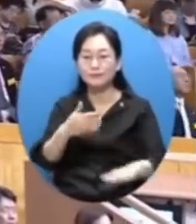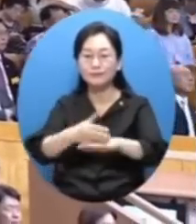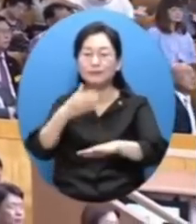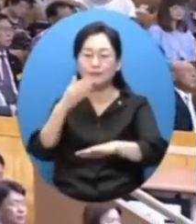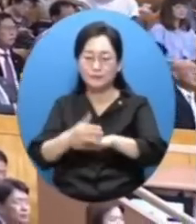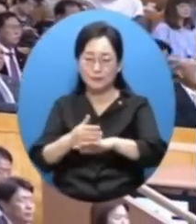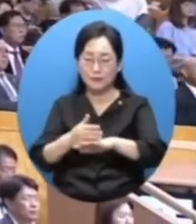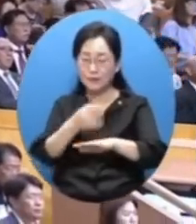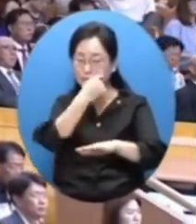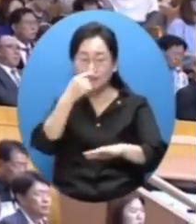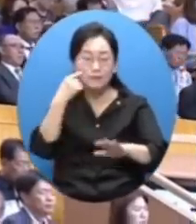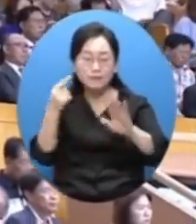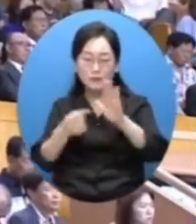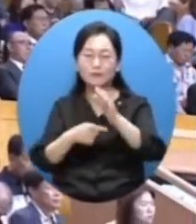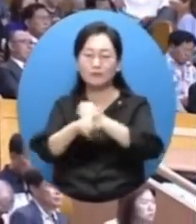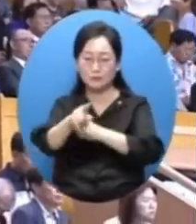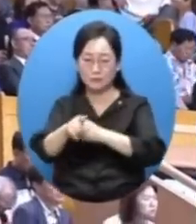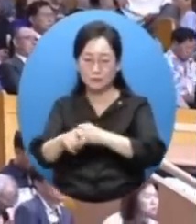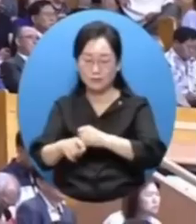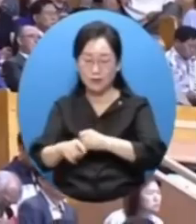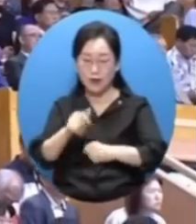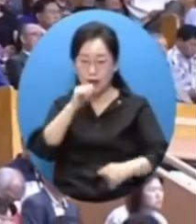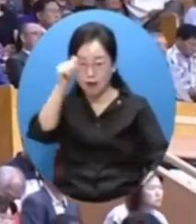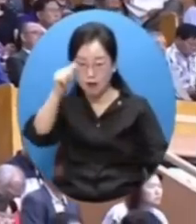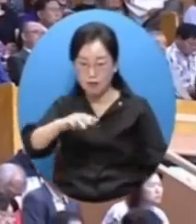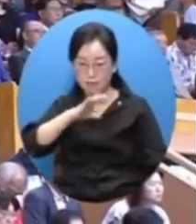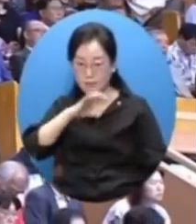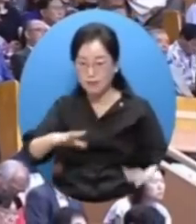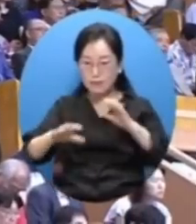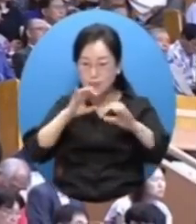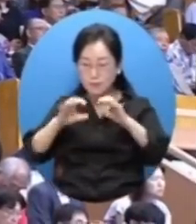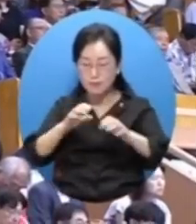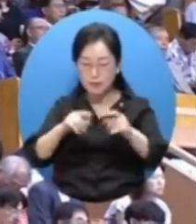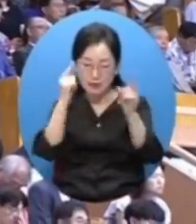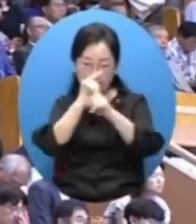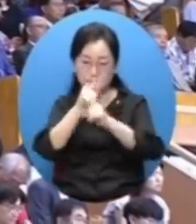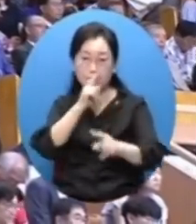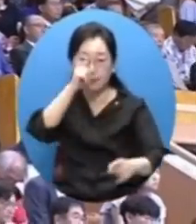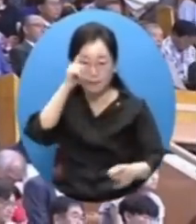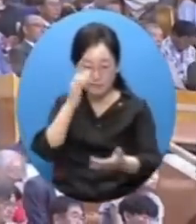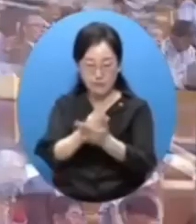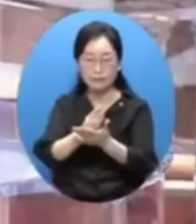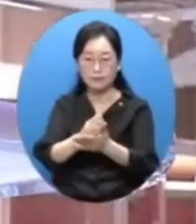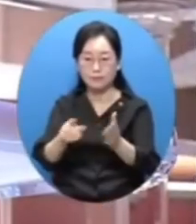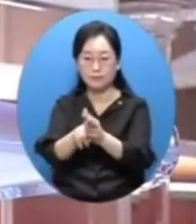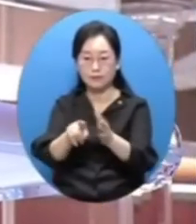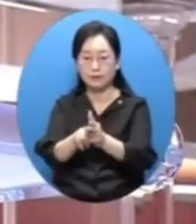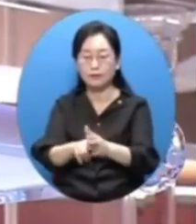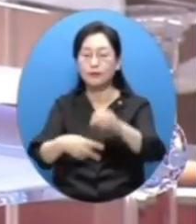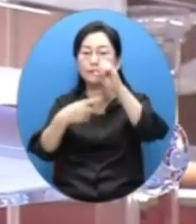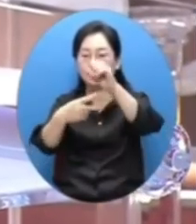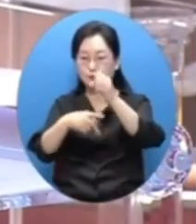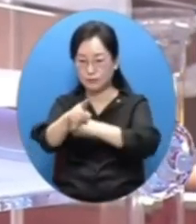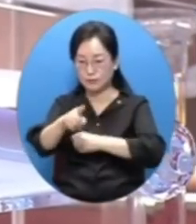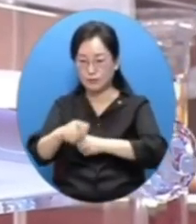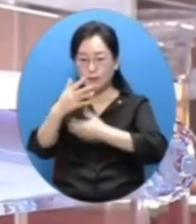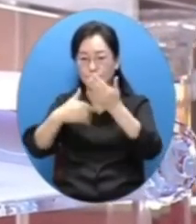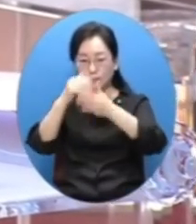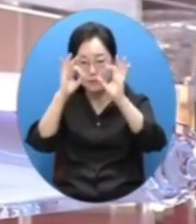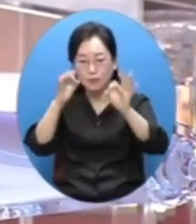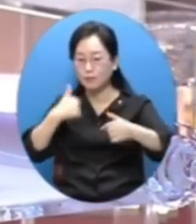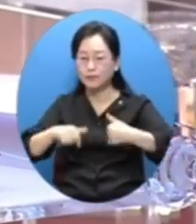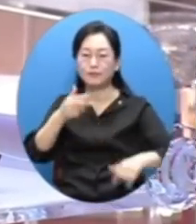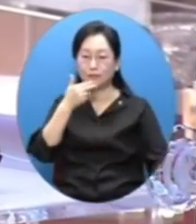통하여 증명되는 것입니다. 어떤 경우에도 원망과 불평하라고 부정적인 얘기를 하면 그건 믿음의 사람이 아닙니다. 하나님이 기뻐하시는 모습이